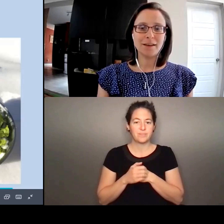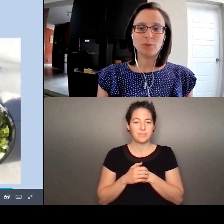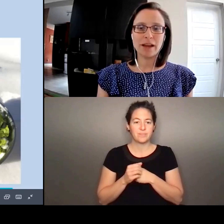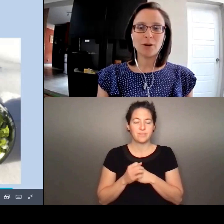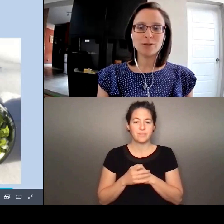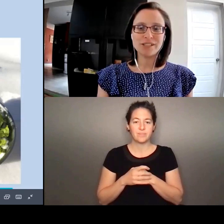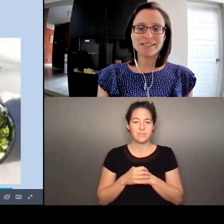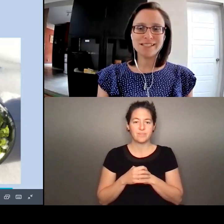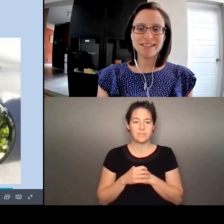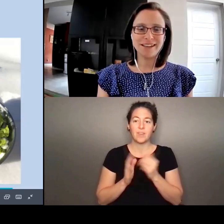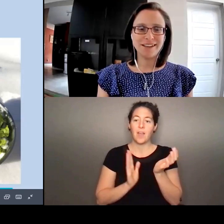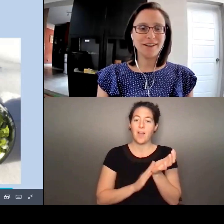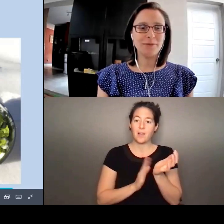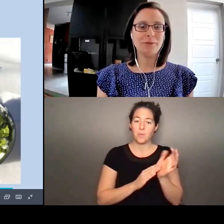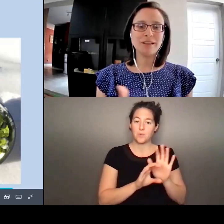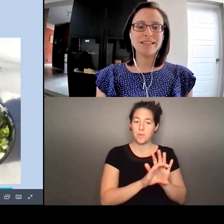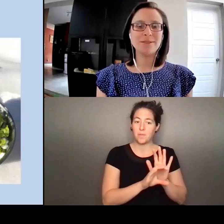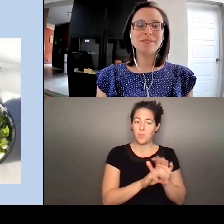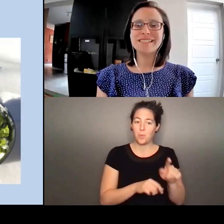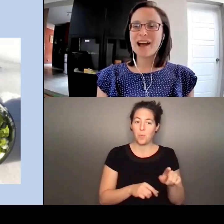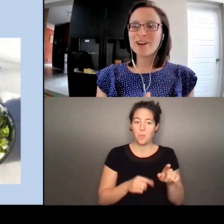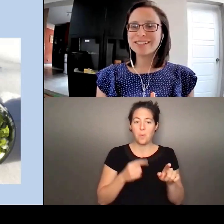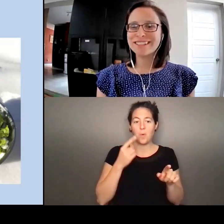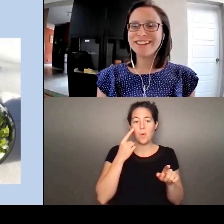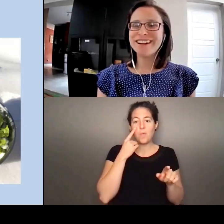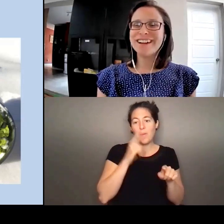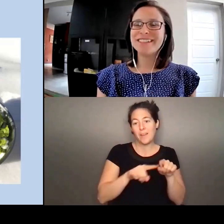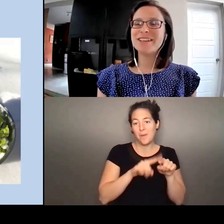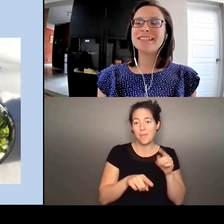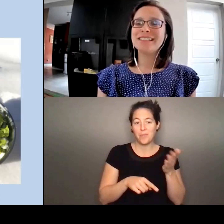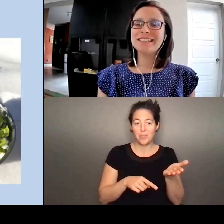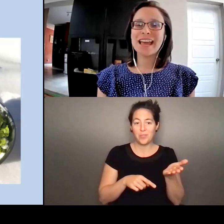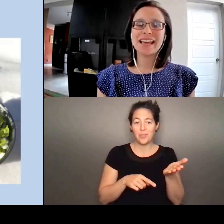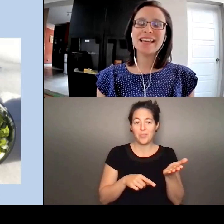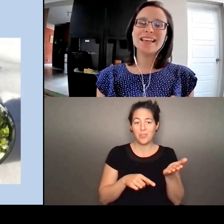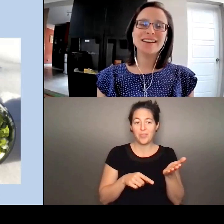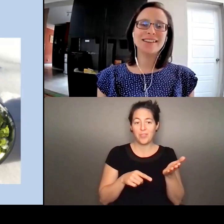Et puis à gauche ici, vous voyez une carotte qui a été